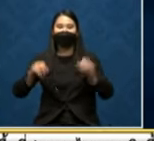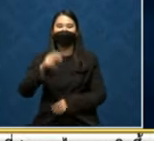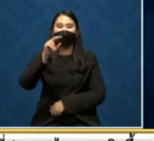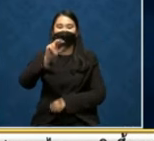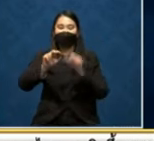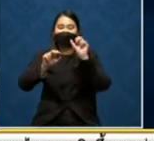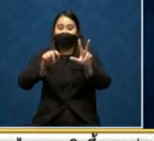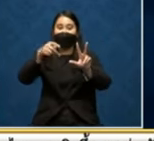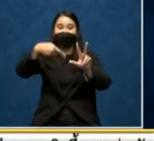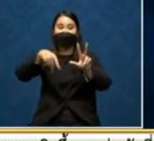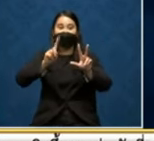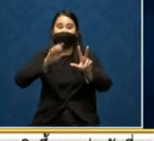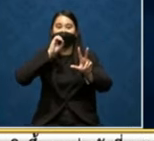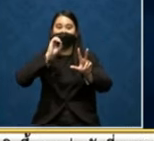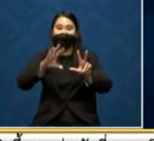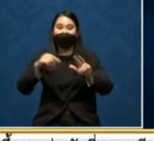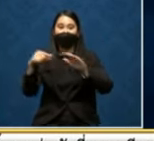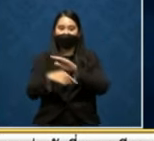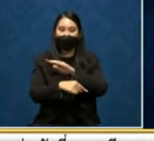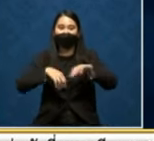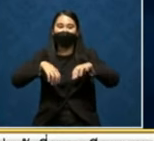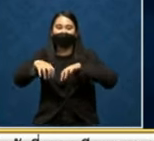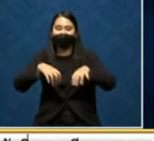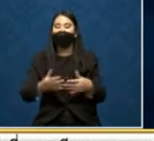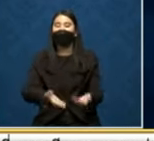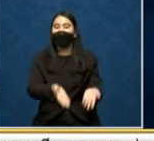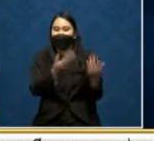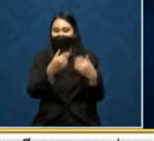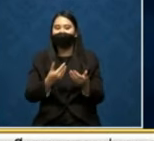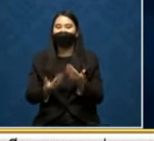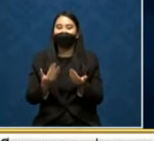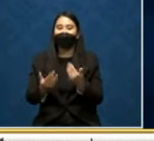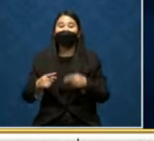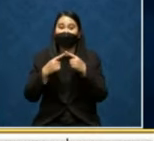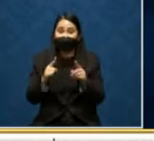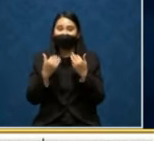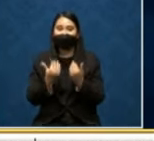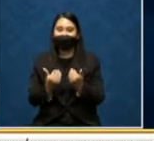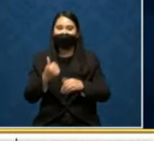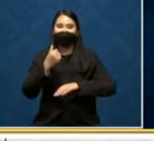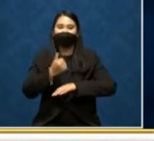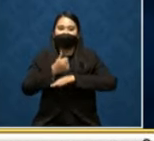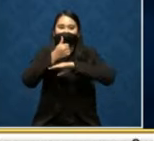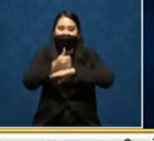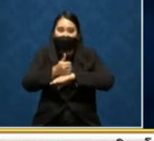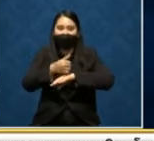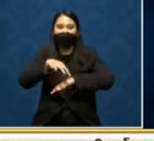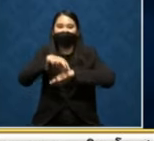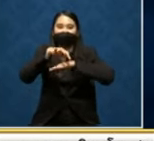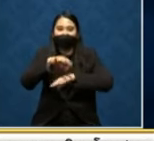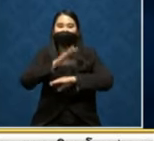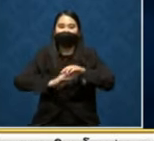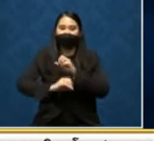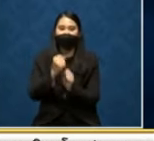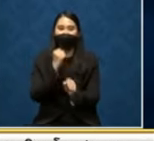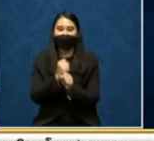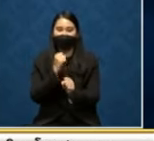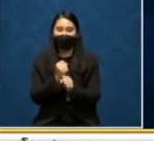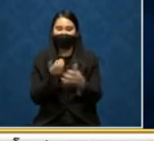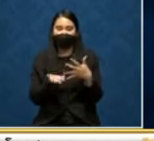ท่านจะบอกว่าท่านมาปราบโกงก็สุดแท้แต่ท่านเถอะแต่วันนี้คนที่ท่านแต่งตั้งตั้งแต่ระดับปฏิบัติการระดับ